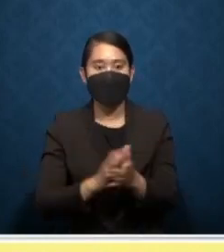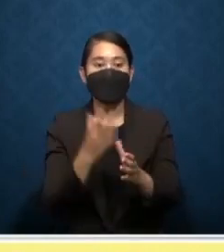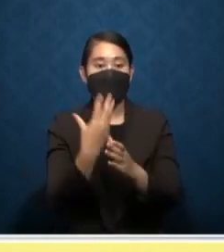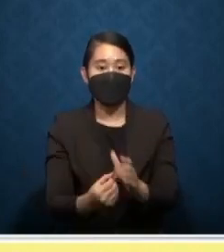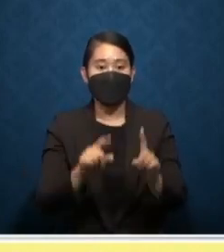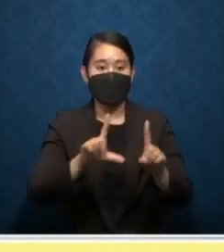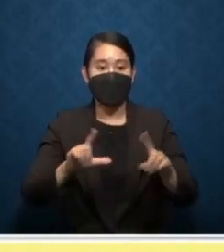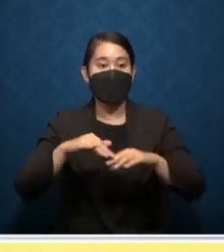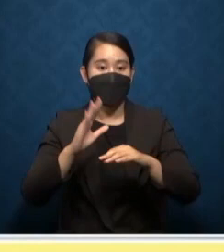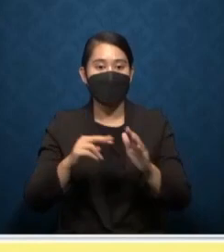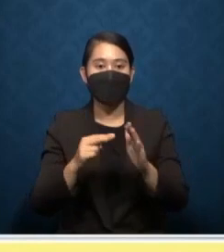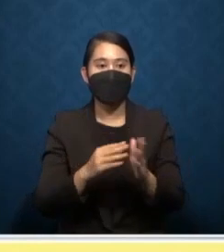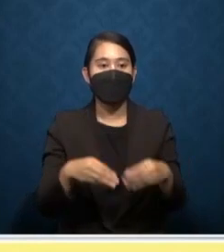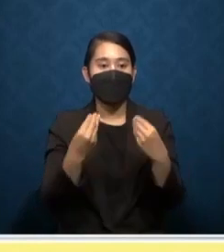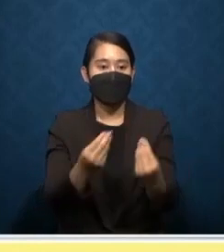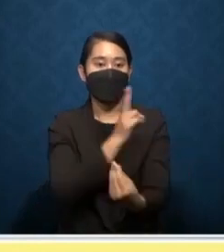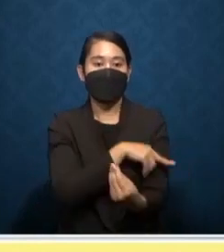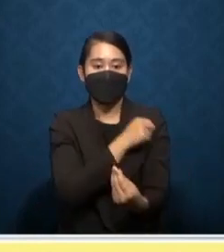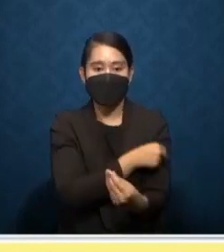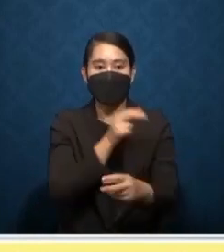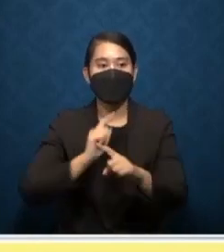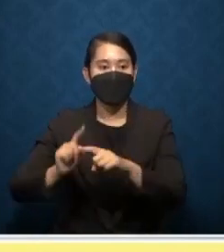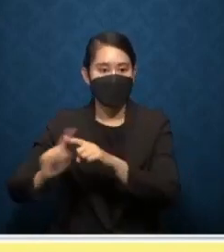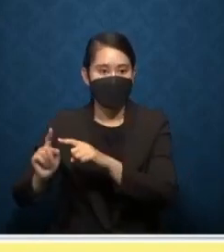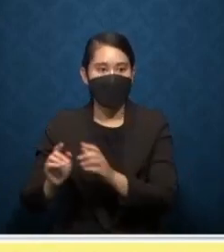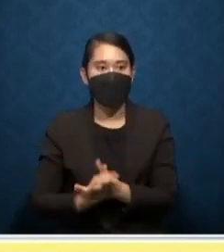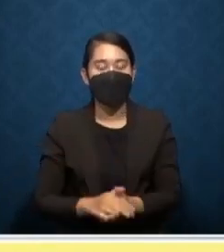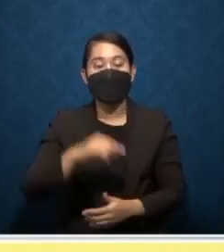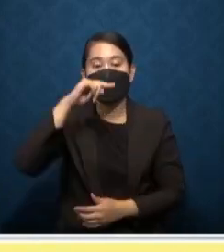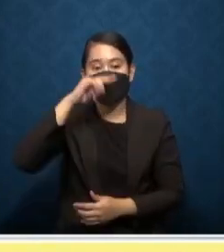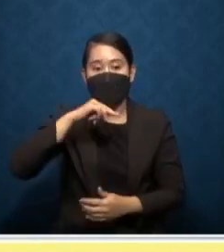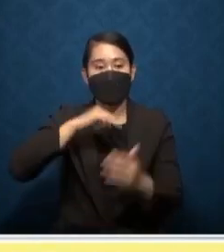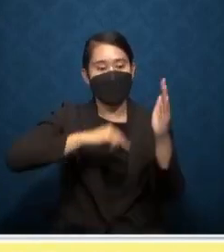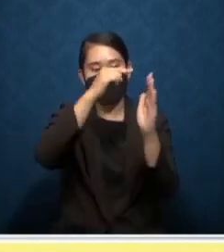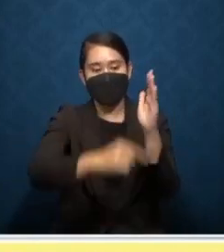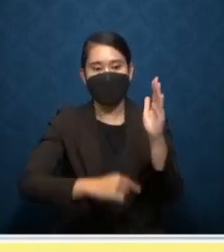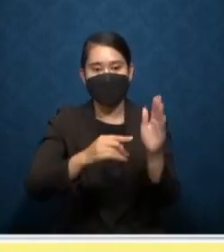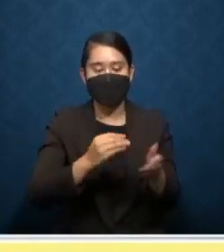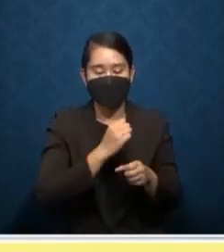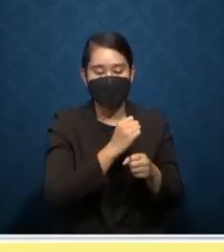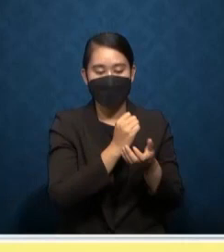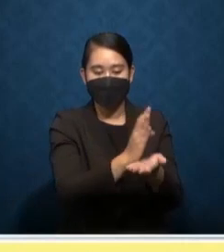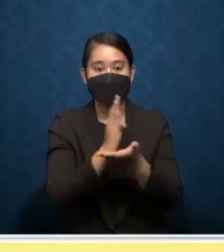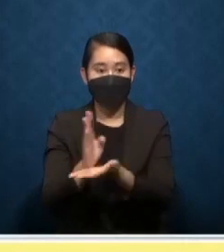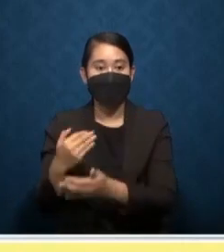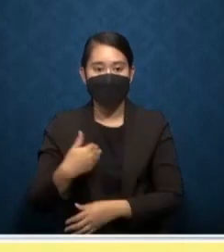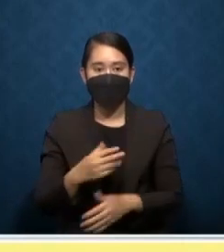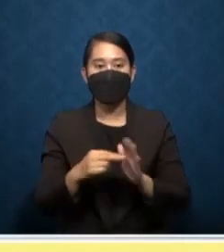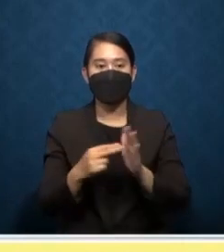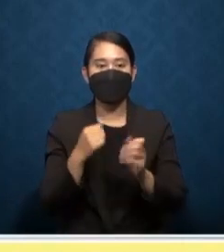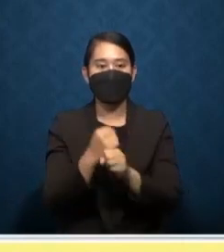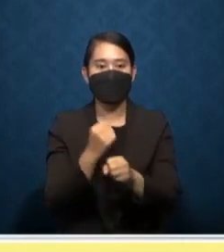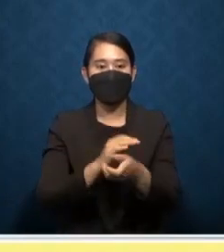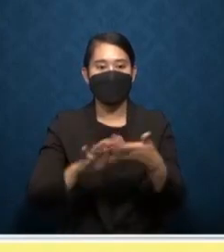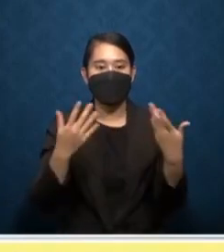ล้านชิ้ก็จากใจไปตามโรงพยาบาลทั่วประเทศในสงต่ ตรงนี้ก็ได้ดำเดินการไป